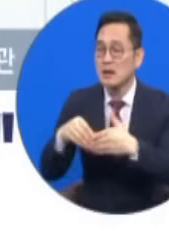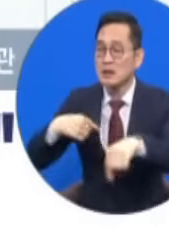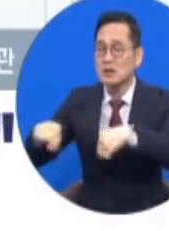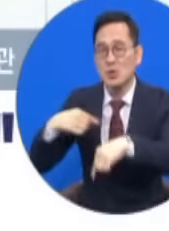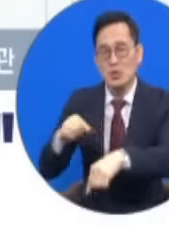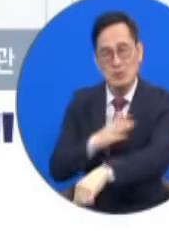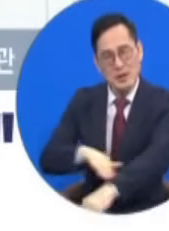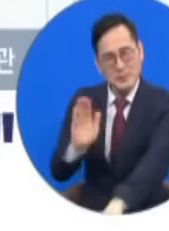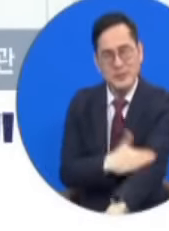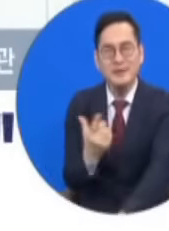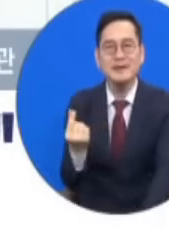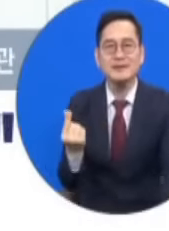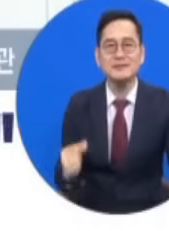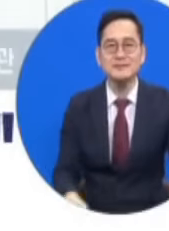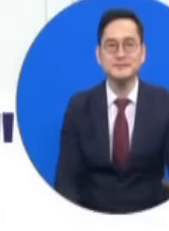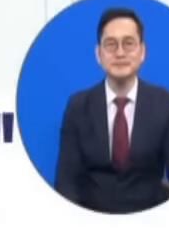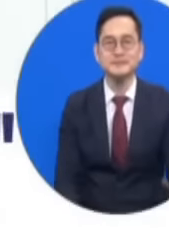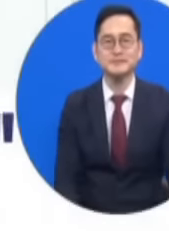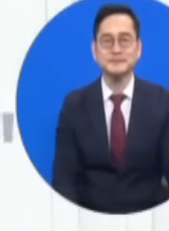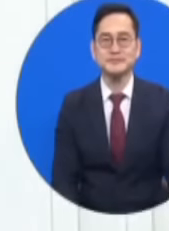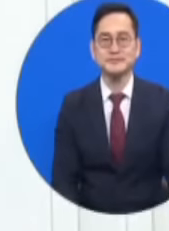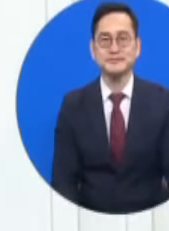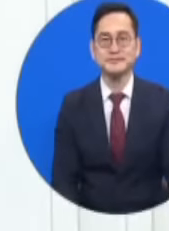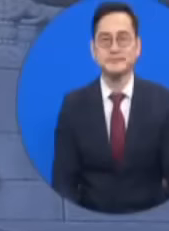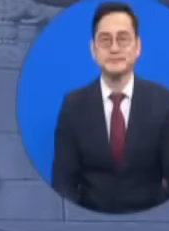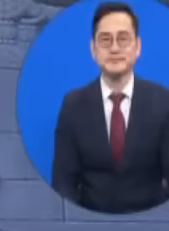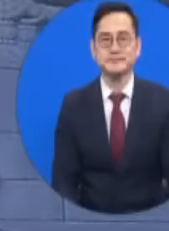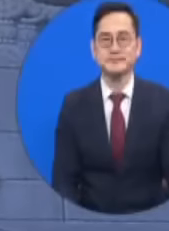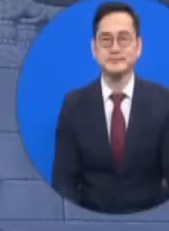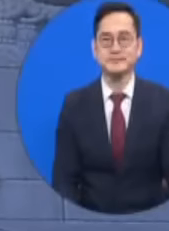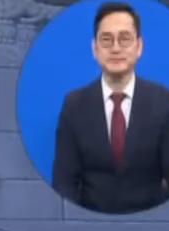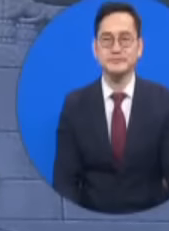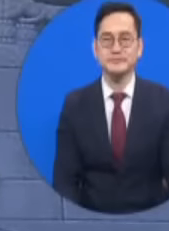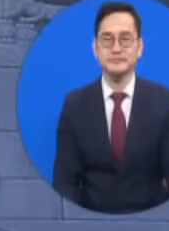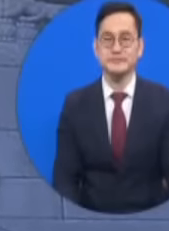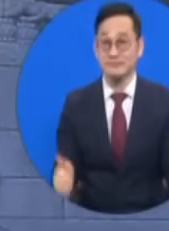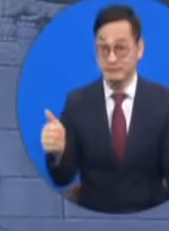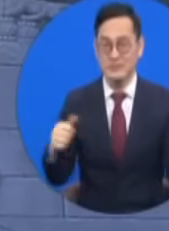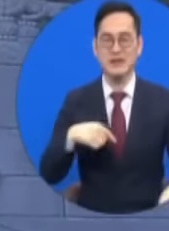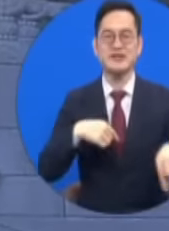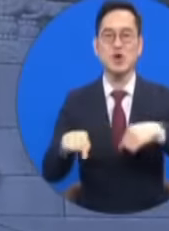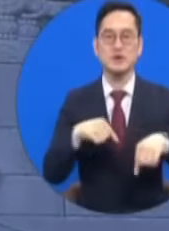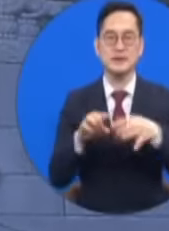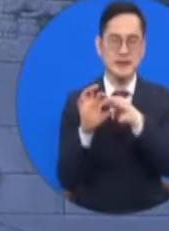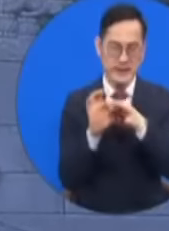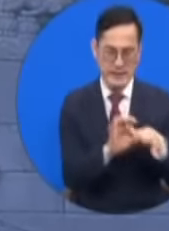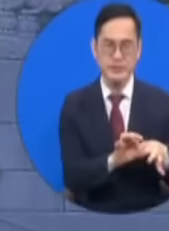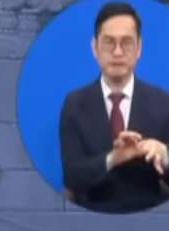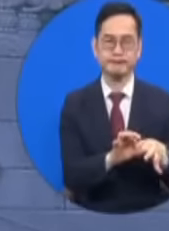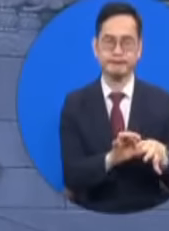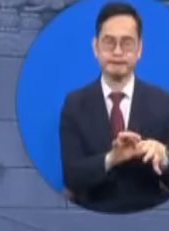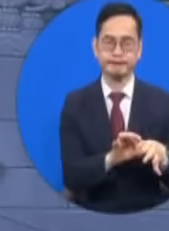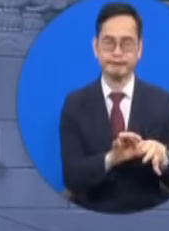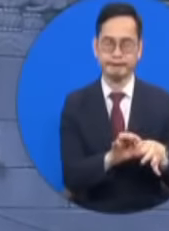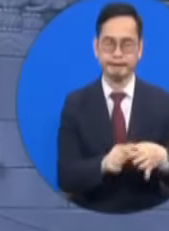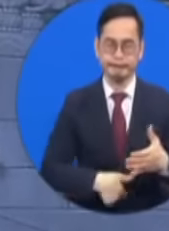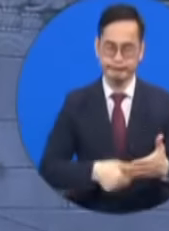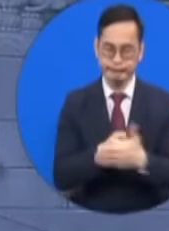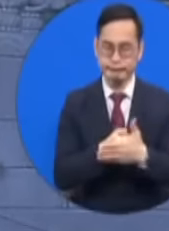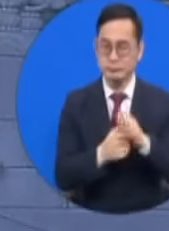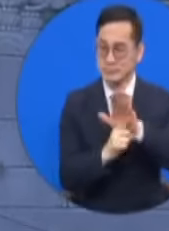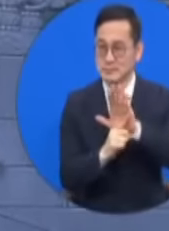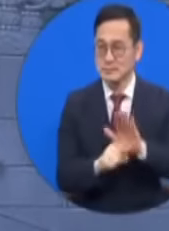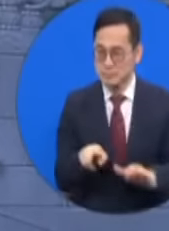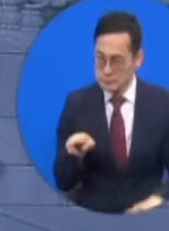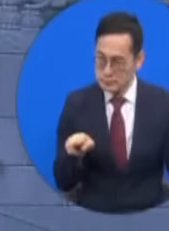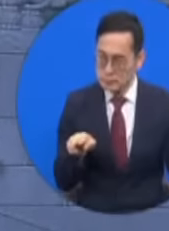던지는 것이 아닌가 뭐 이런 생각이 듭니다. 예, 한동훈 비대위원장 인터뷰 중에서 정치라는 무대에 계속 남아서 살기로 결정을 했다라는 말을 저는